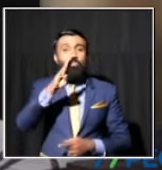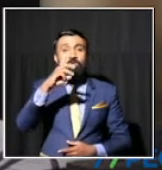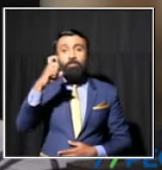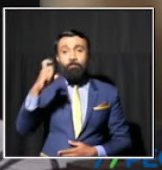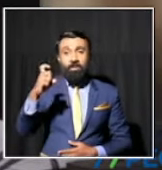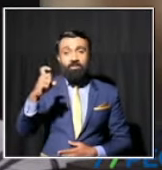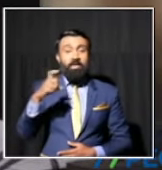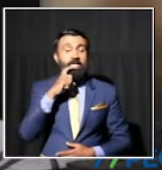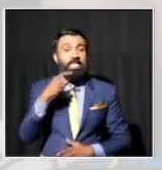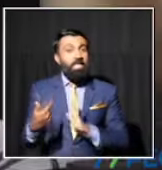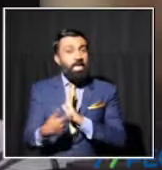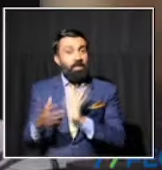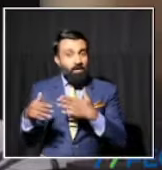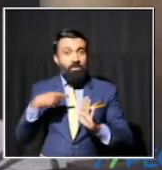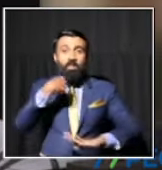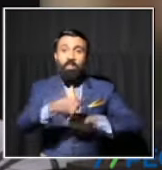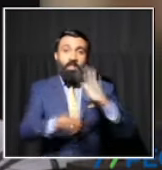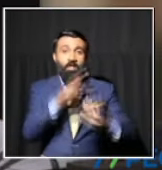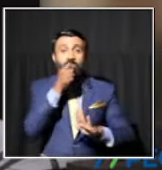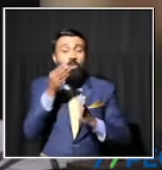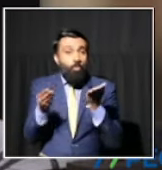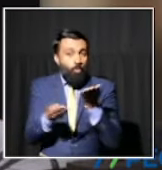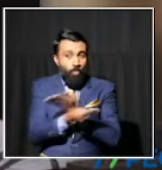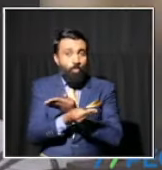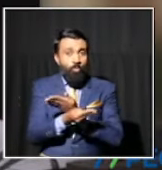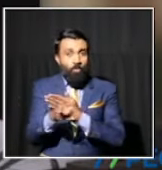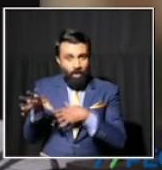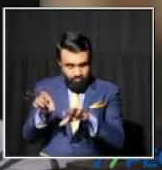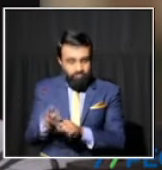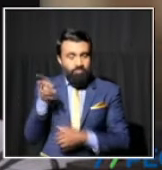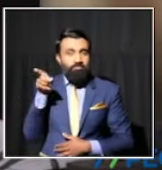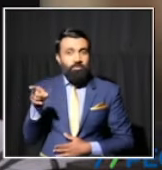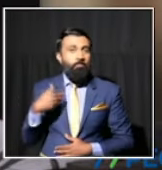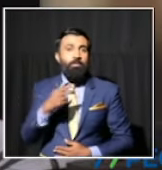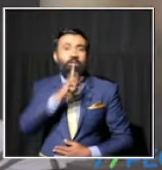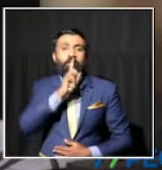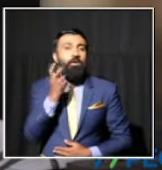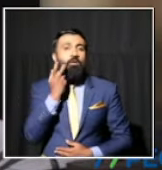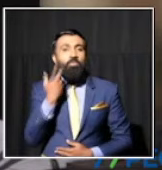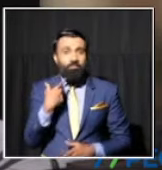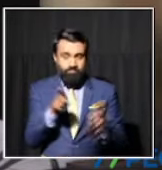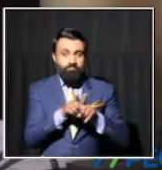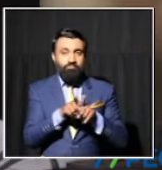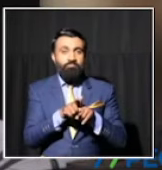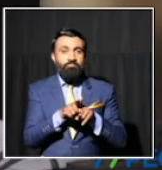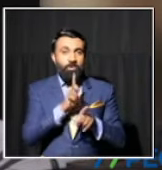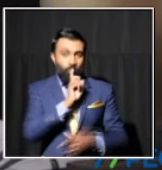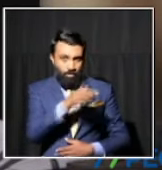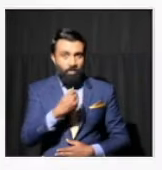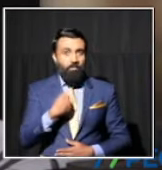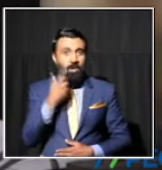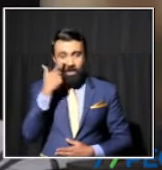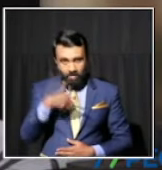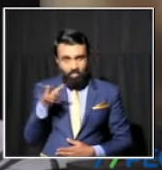नो टेंडर कर ला हैबे लंका वे पता या टिंग अम्मा के अप्पा के बूदले द मेरा टा मामा कता करने गल्लंगुर कारे में नहीं इतु वैक्यू एक द मामा कता करने डीजल कारे